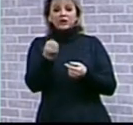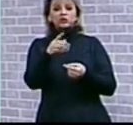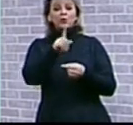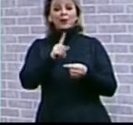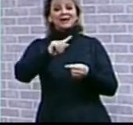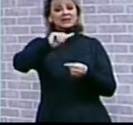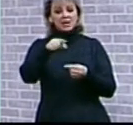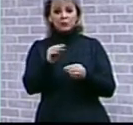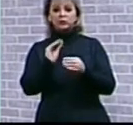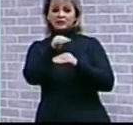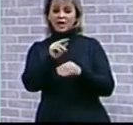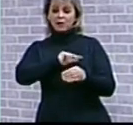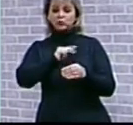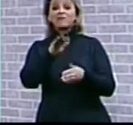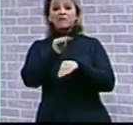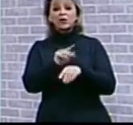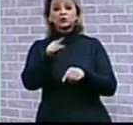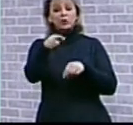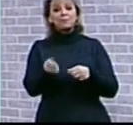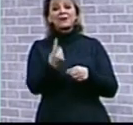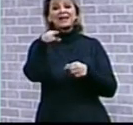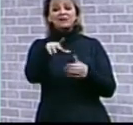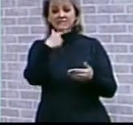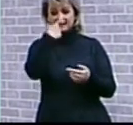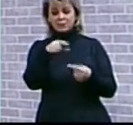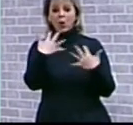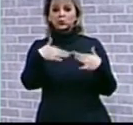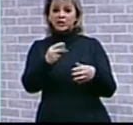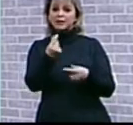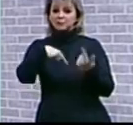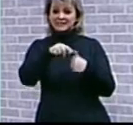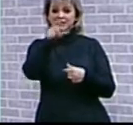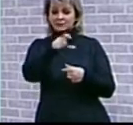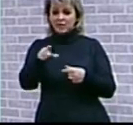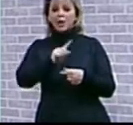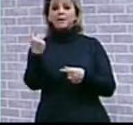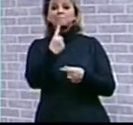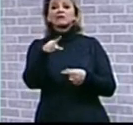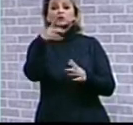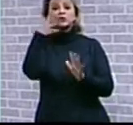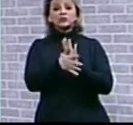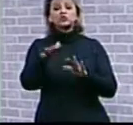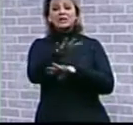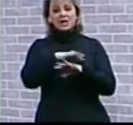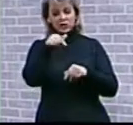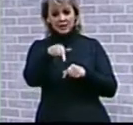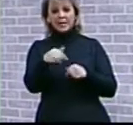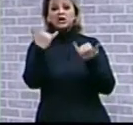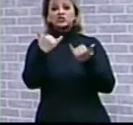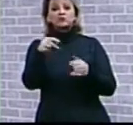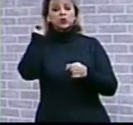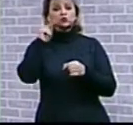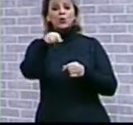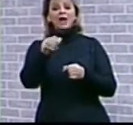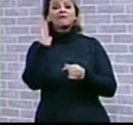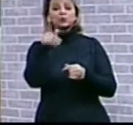немножко требует доработки, но сам факт, что они проявили себя уже как бизнесмены, то есть первое, что они изучили рынок. Сегодня